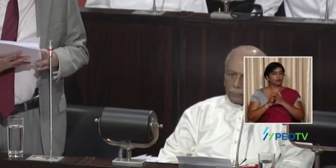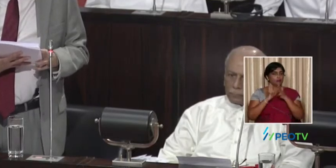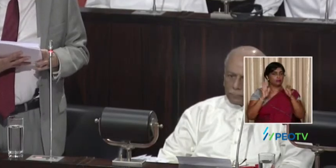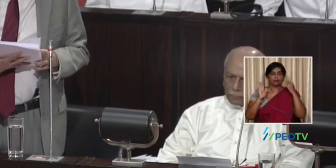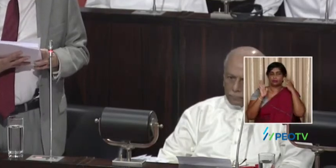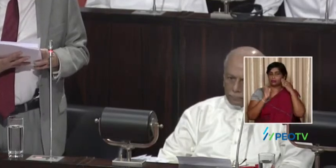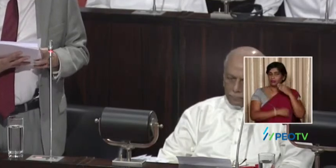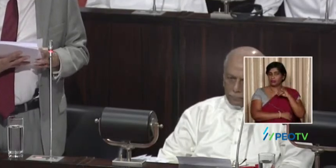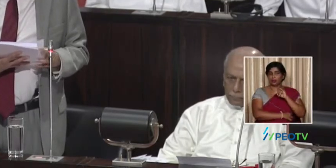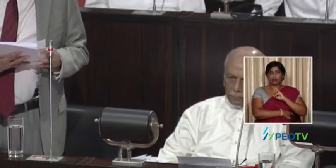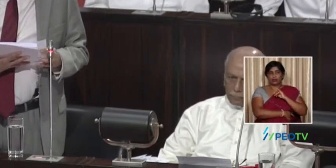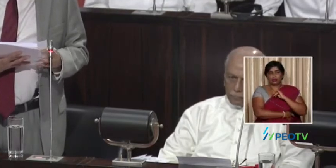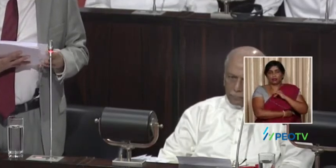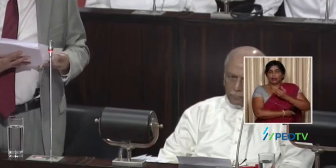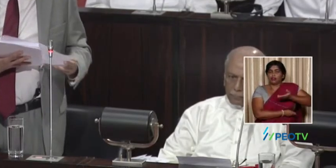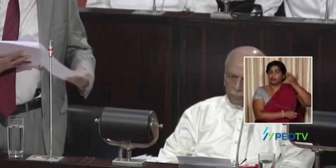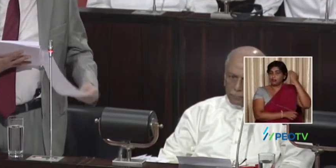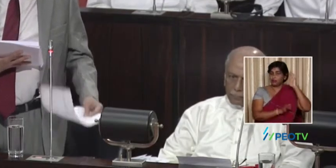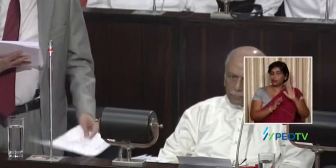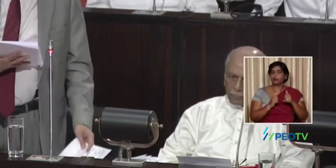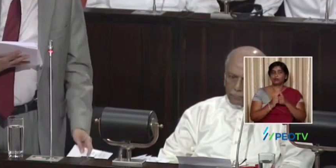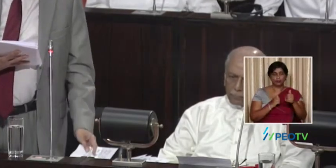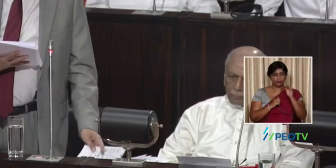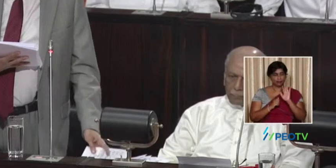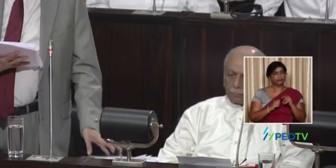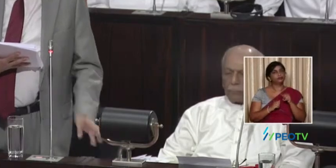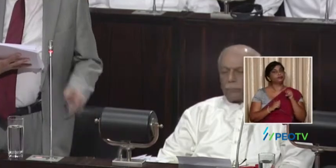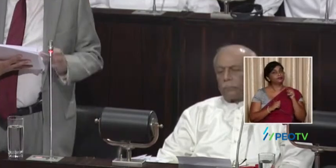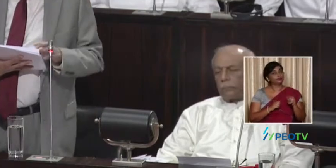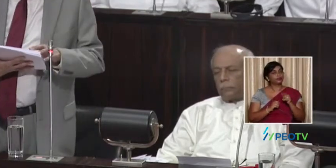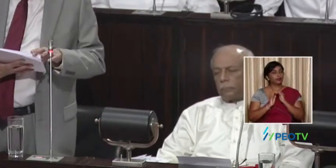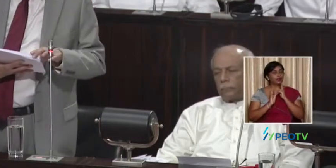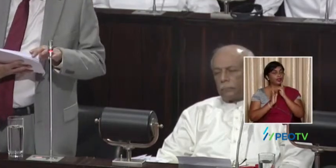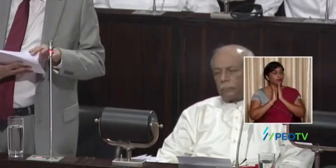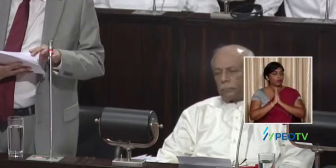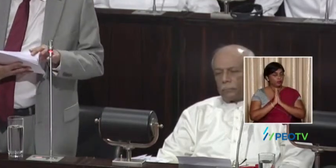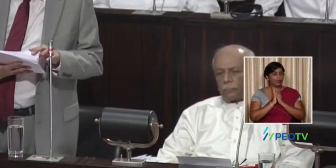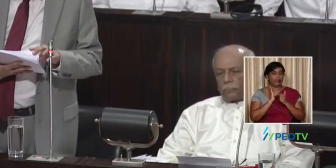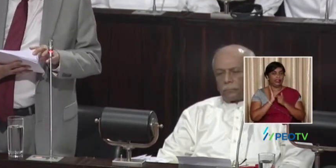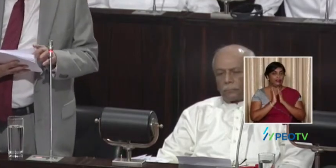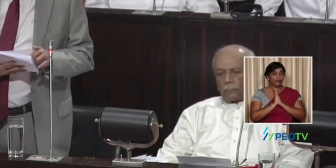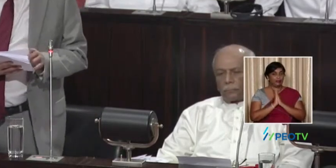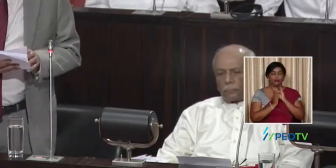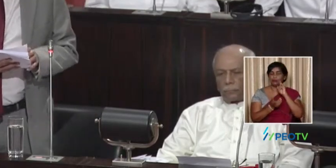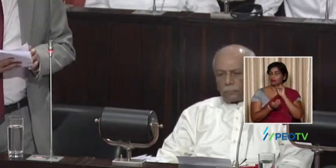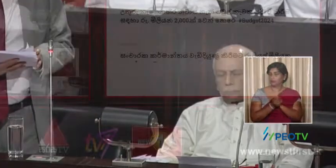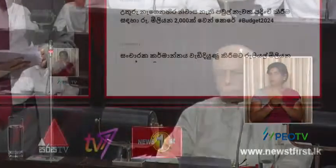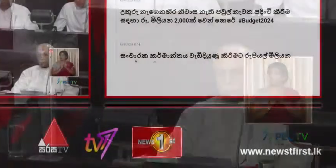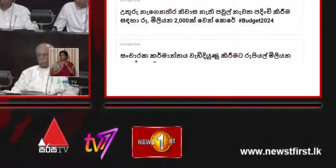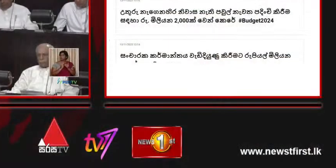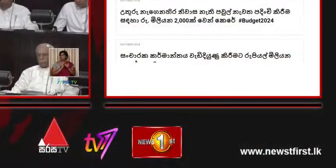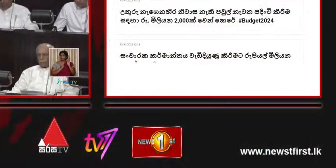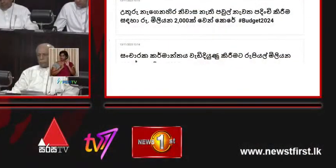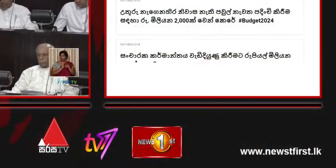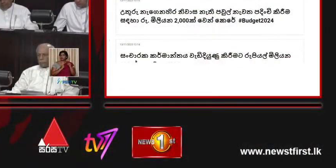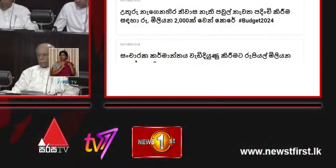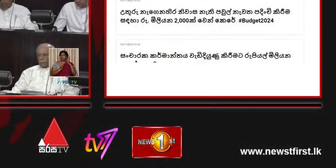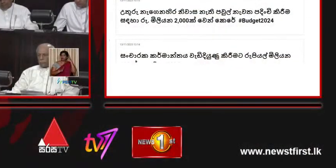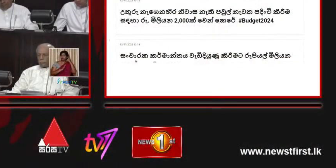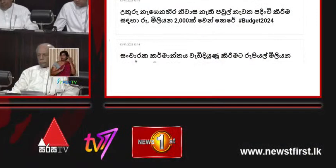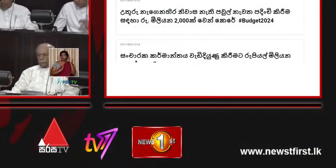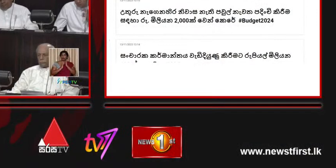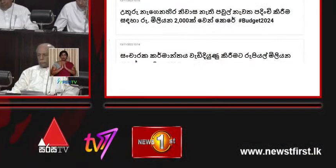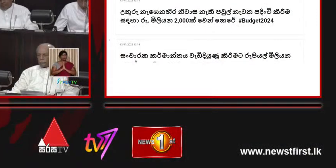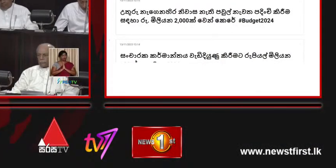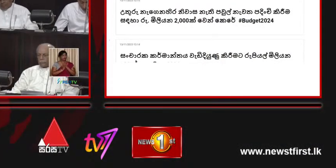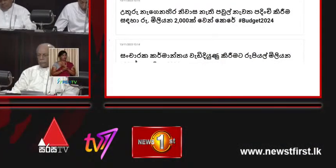අවධානයක් නොමැති සතවර්ෂ ගණනාවක් තිස්සේ පැවතුණා. තේරවාදී බුදුදහම ආරක්ෂා කර පවත්වාගෙන යාමට මෙන්ම ලෝ පුරා